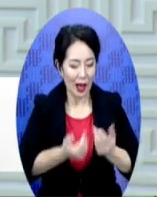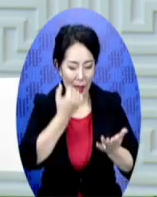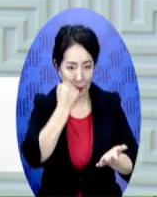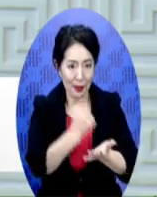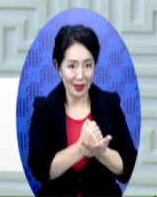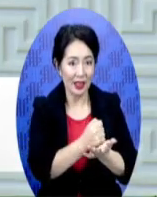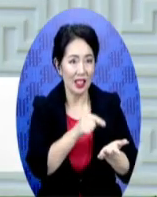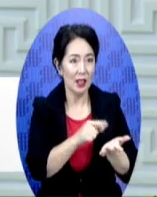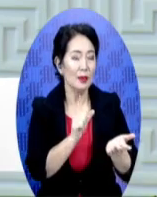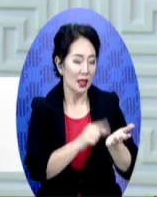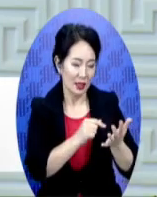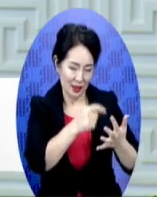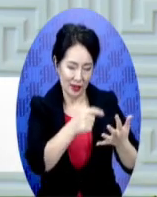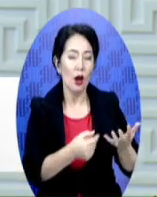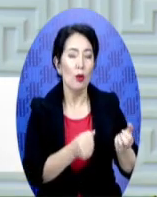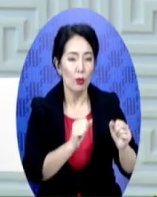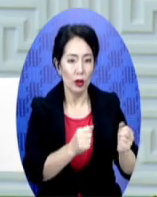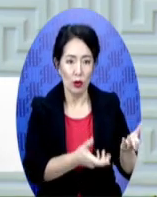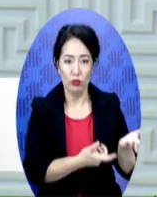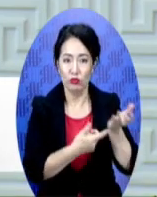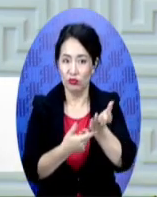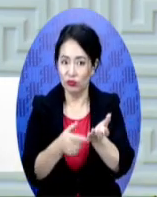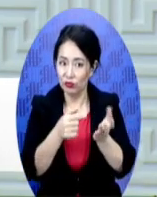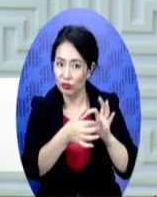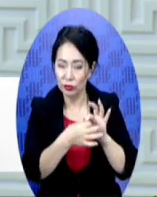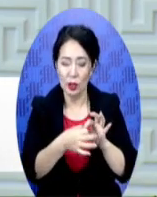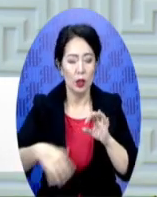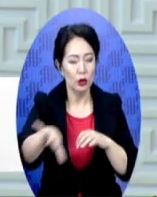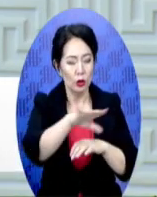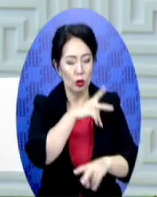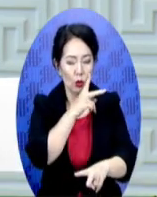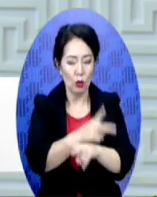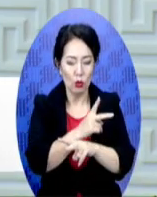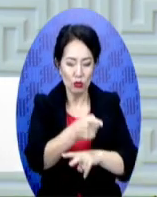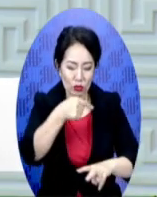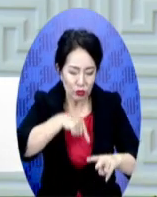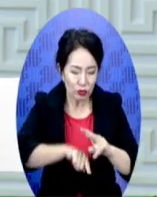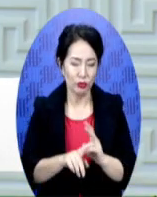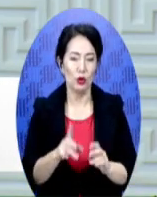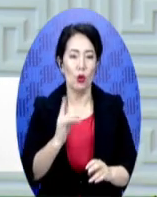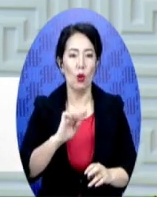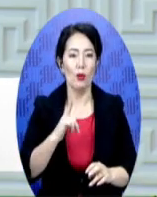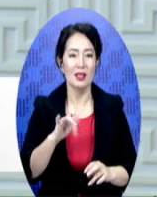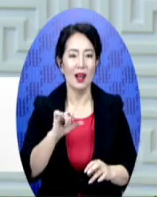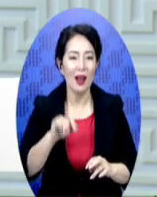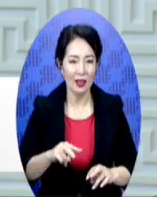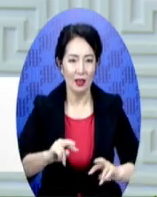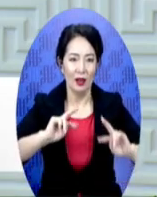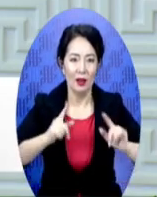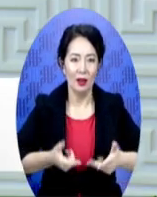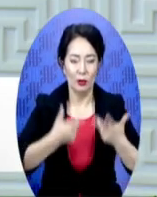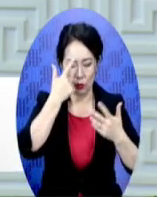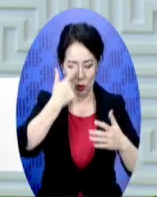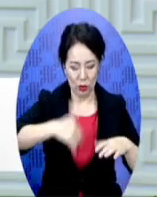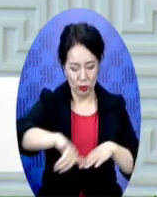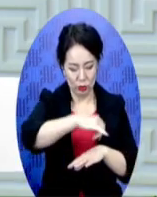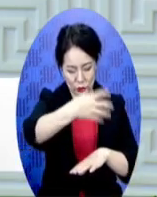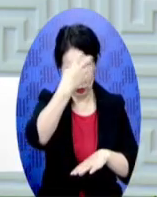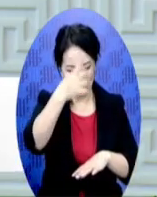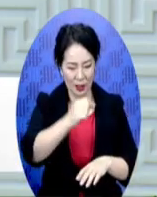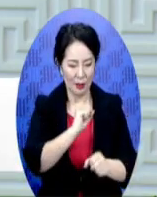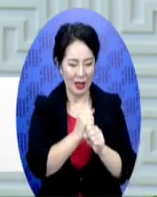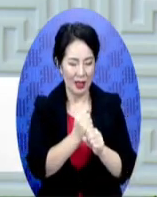ийм бодис шаардлага бий болно. Өөрөөр энэ хуулийн хувьсгал Монголын нийгмийг, Монгол төрийг хариуцлагатай, хяналттай,